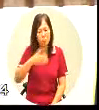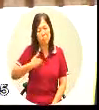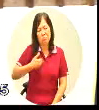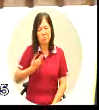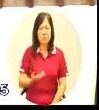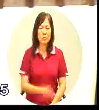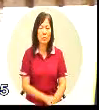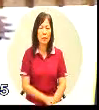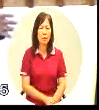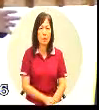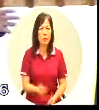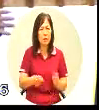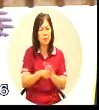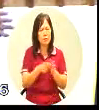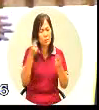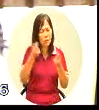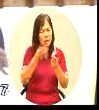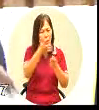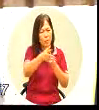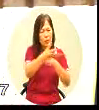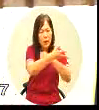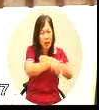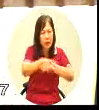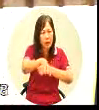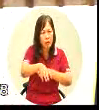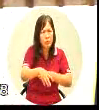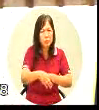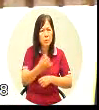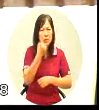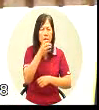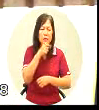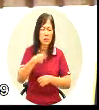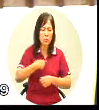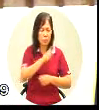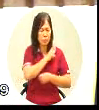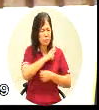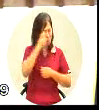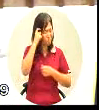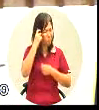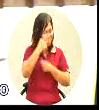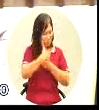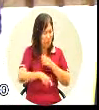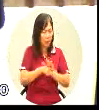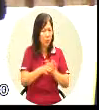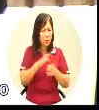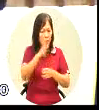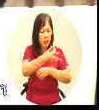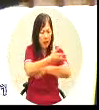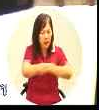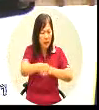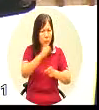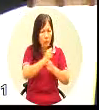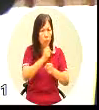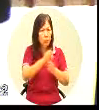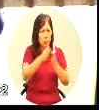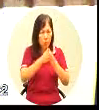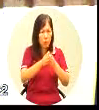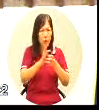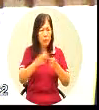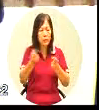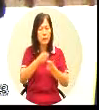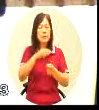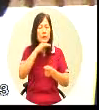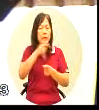为感觉上是问海洋局啦。那其实就我个人的看法，海洋局在一些事务，包括我待会会讲到这个议